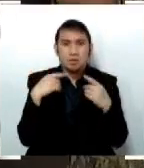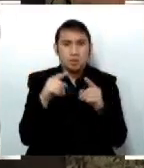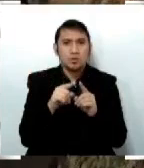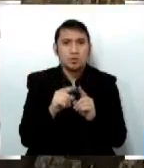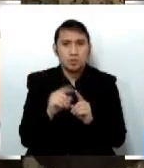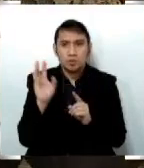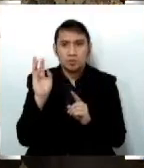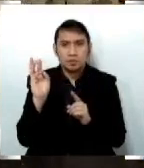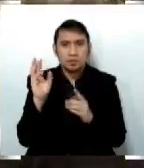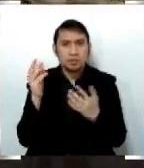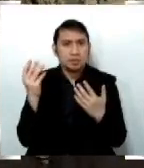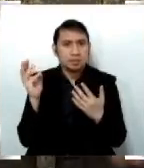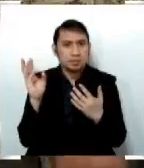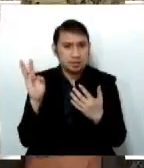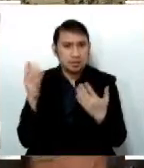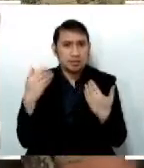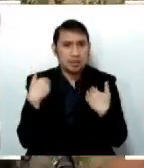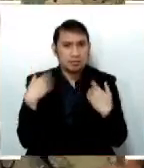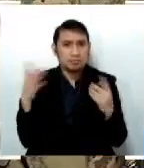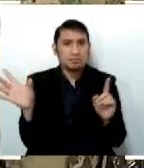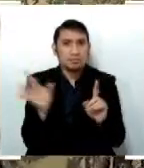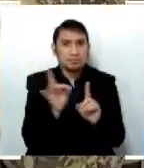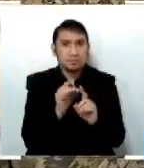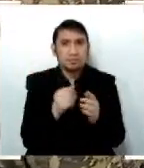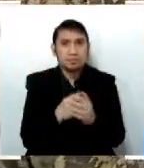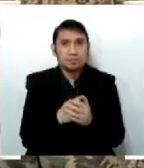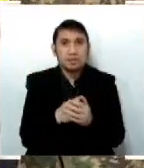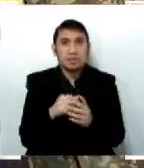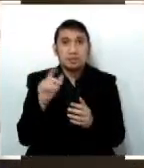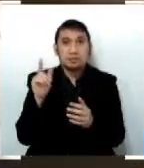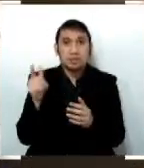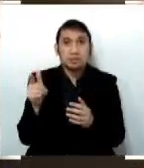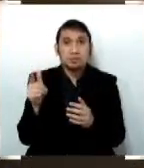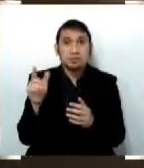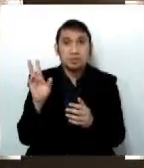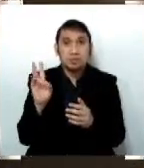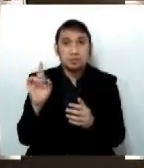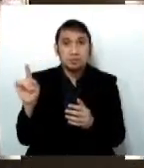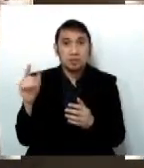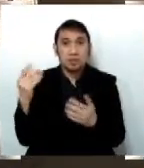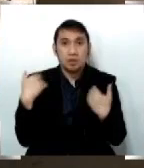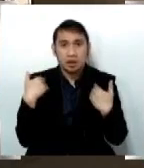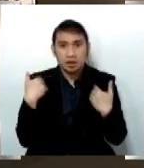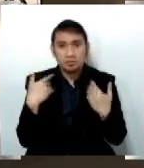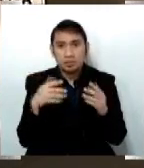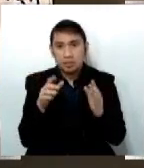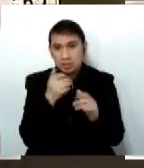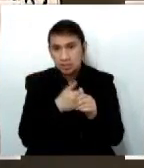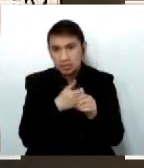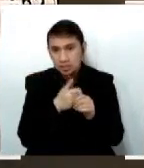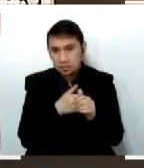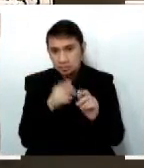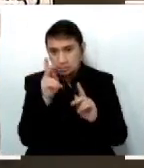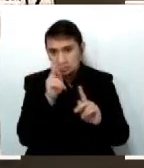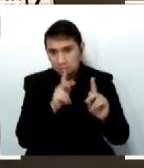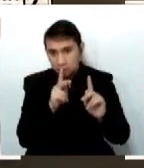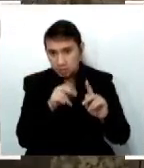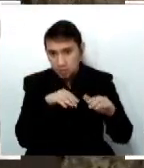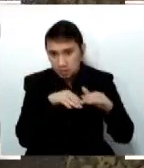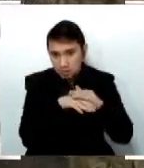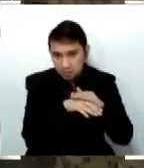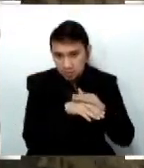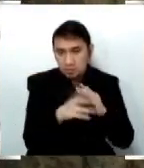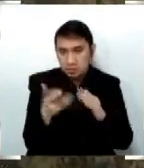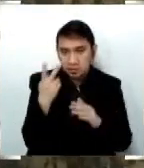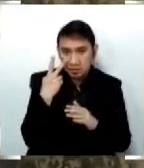Tanza 2 na 72 naman ang kaso. Lahat ng dumaraan, hinahanapan ng ID o anumang patunay na sila'y apor.